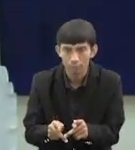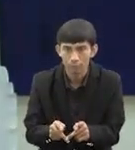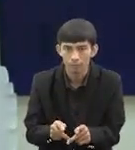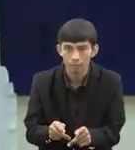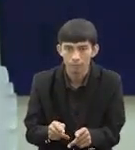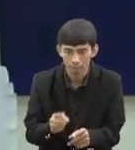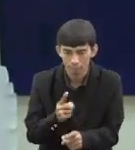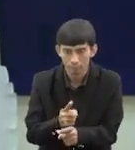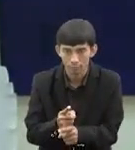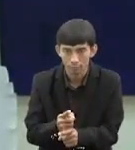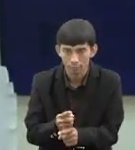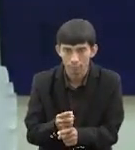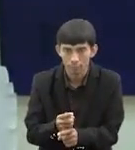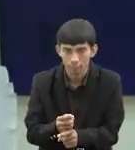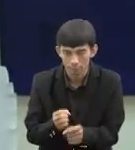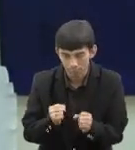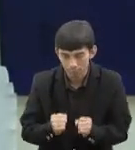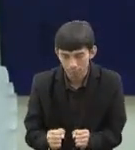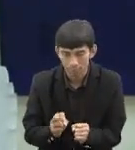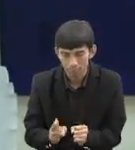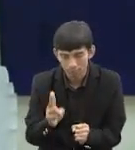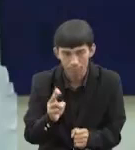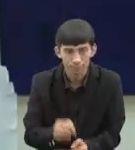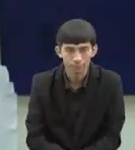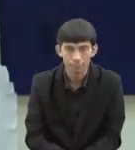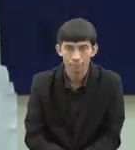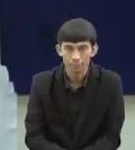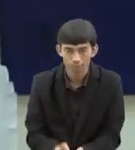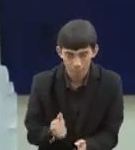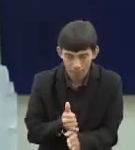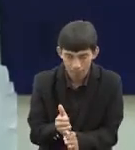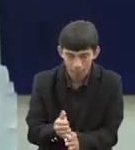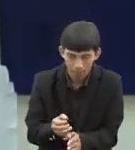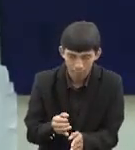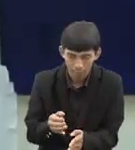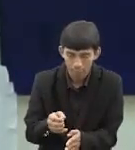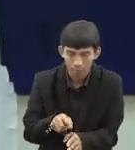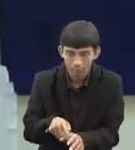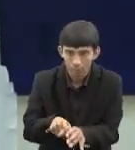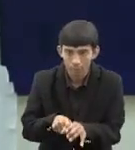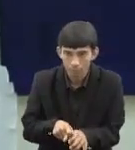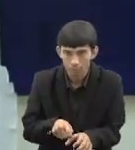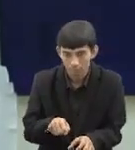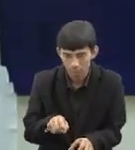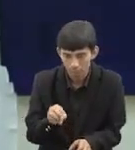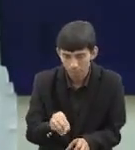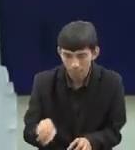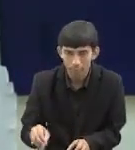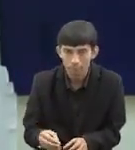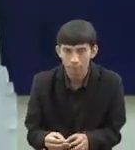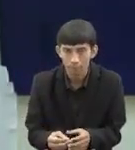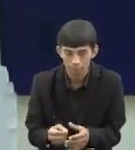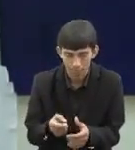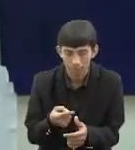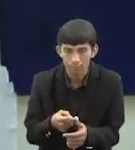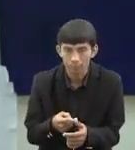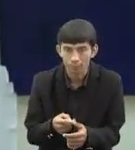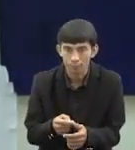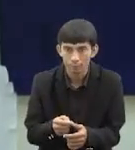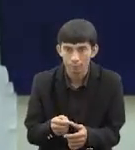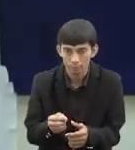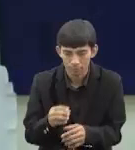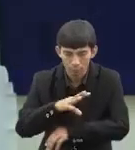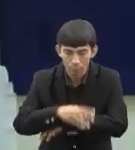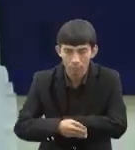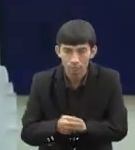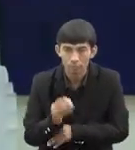pro chia dương ơi trớ mân y mân y chủ răng đỏ sung toàn đàm đáy